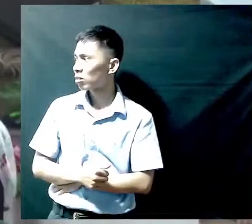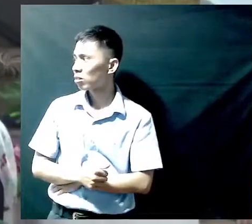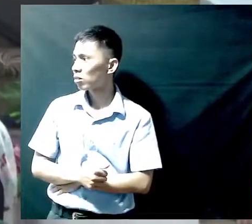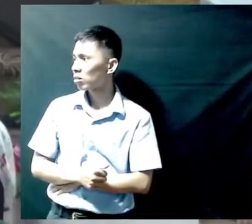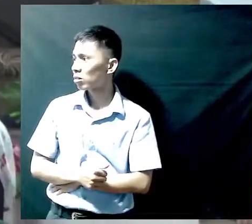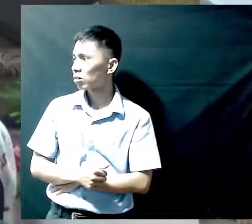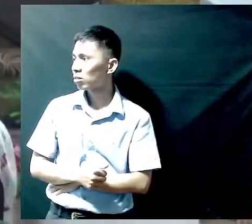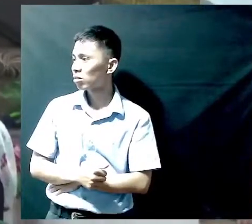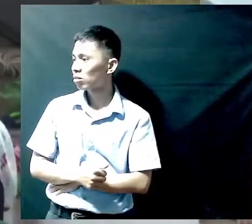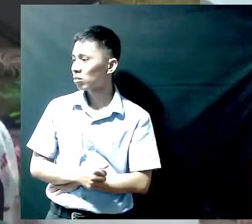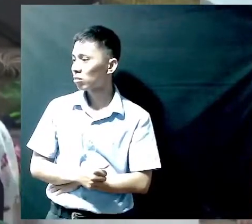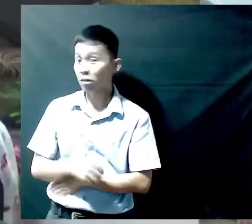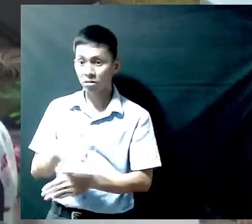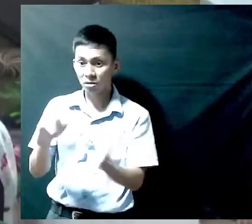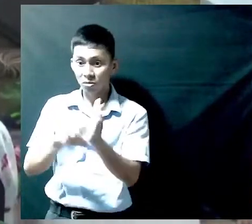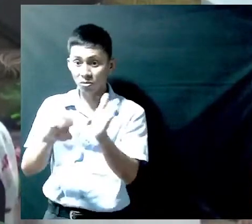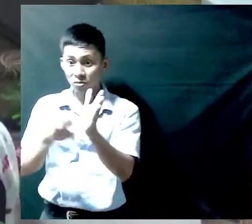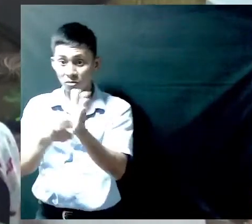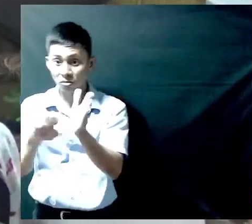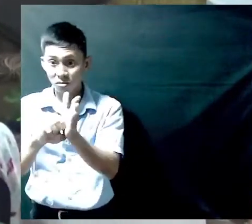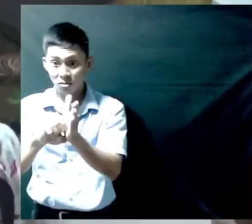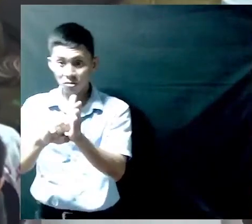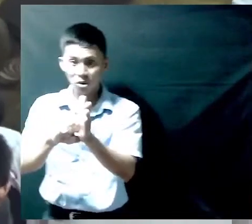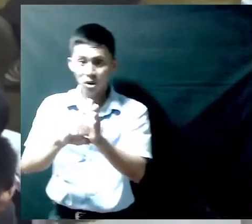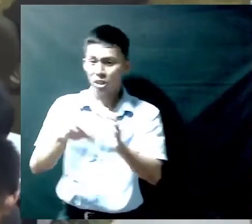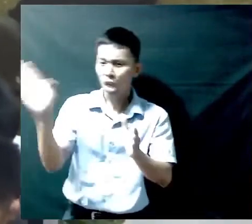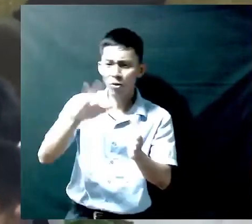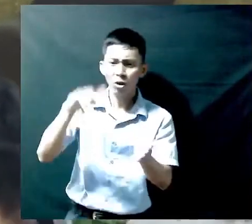huminto. Because when you stop, you fall.